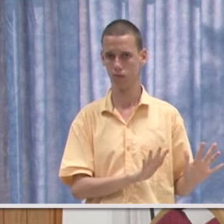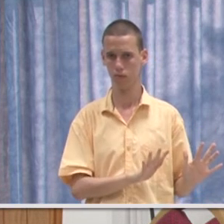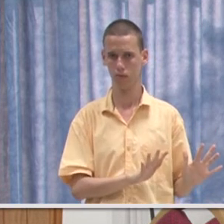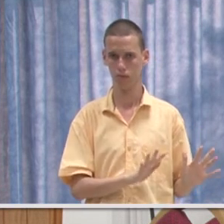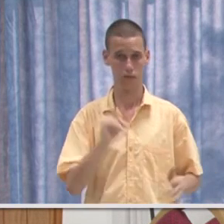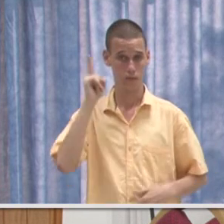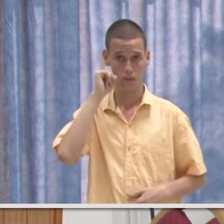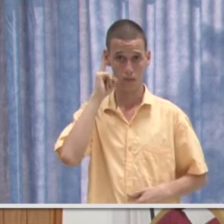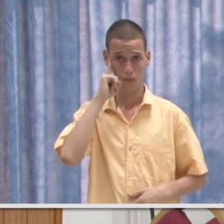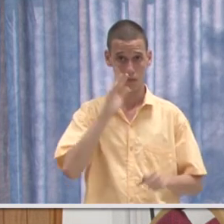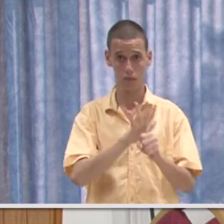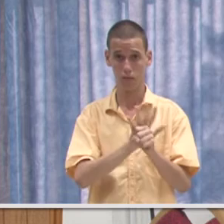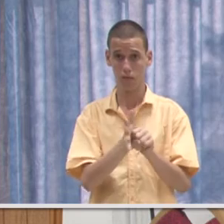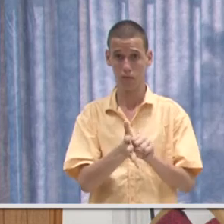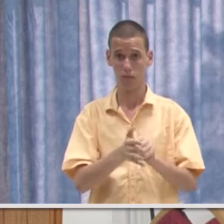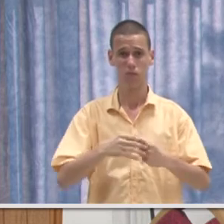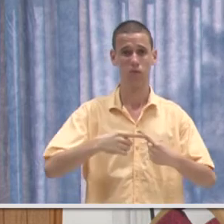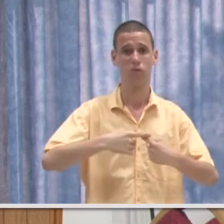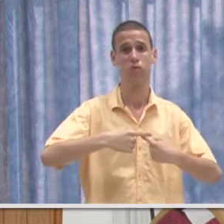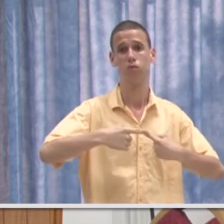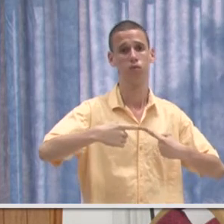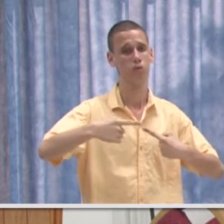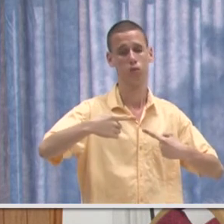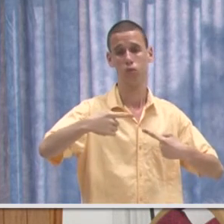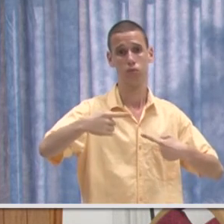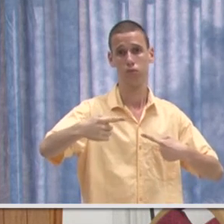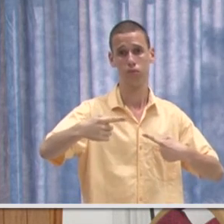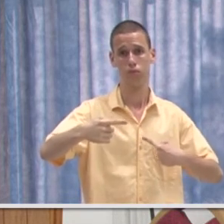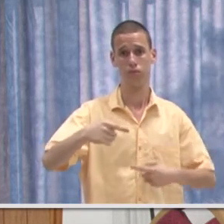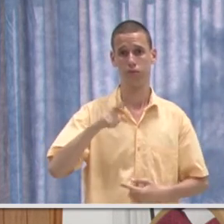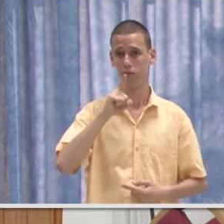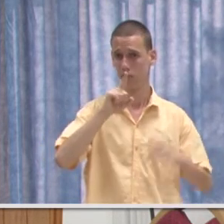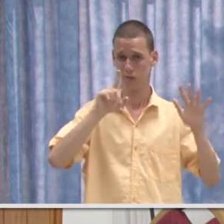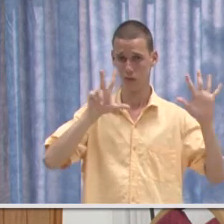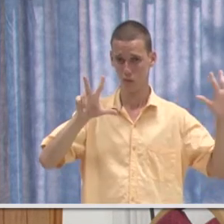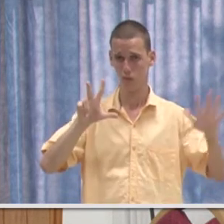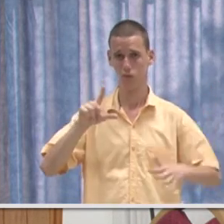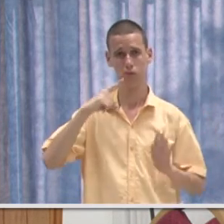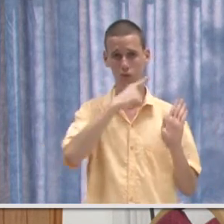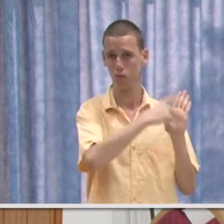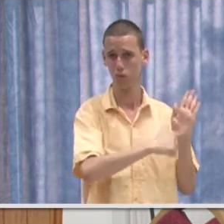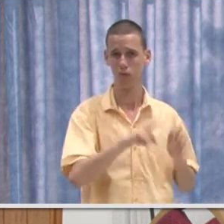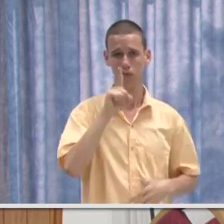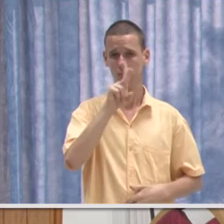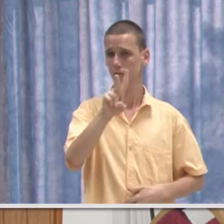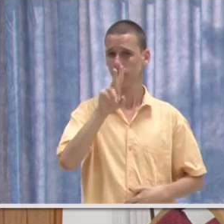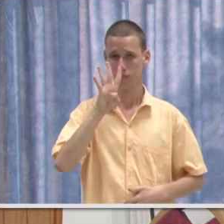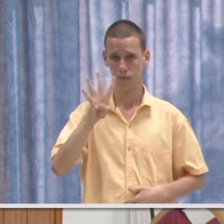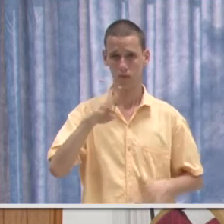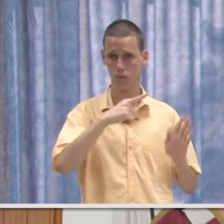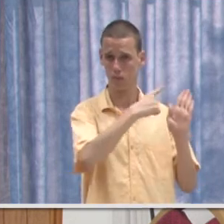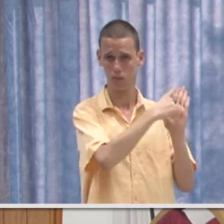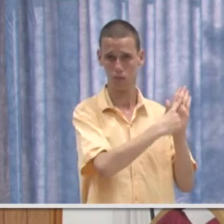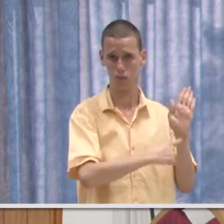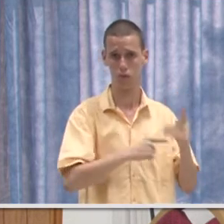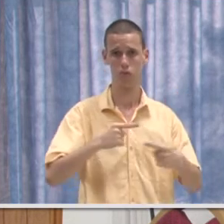demain, mon prochain, il 18 mois, 24 mois qui pourrait rester avec nous. So nous avons un endroit qui est un peu plus confortable pour nos patients.